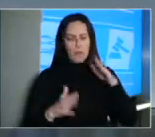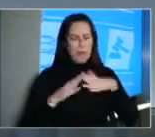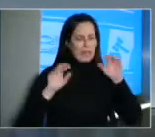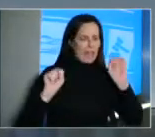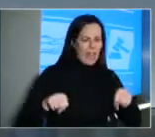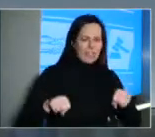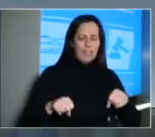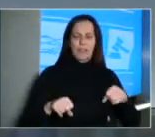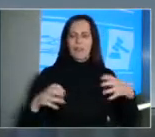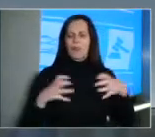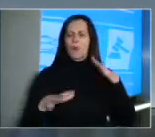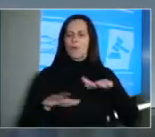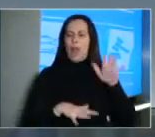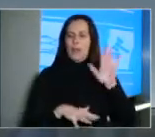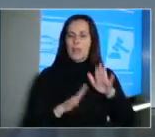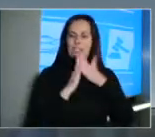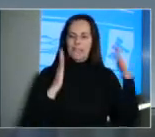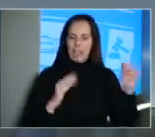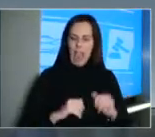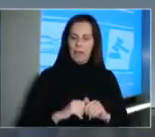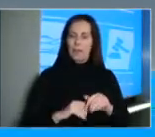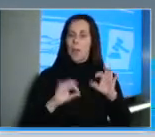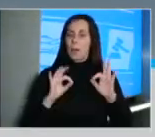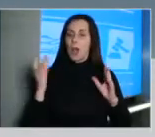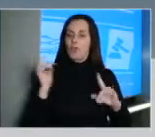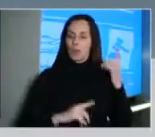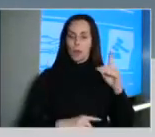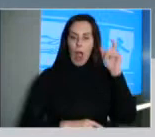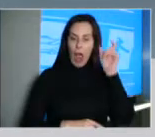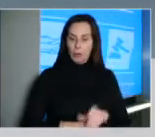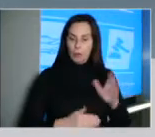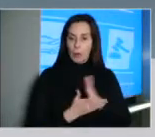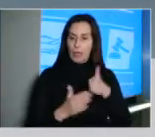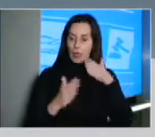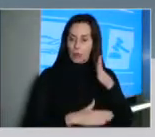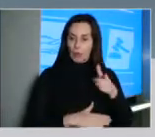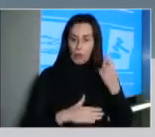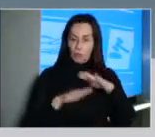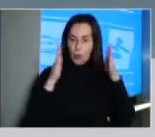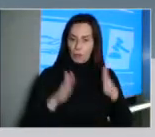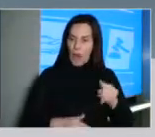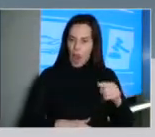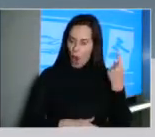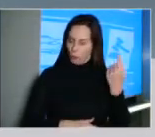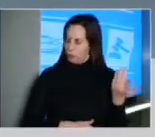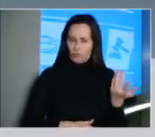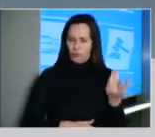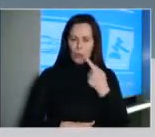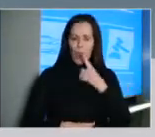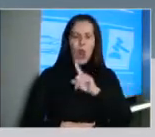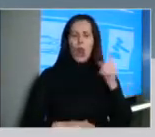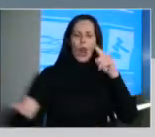ועד חברות ממשלתיות ואפילו הספרייה הלאומית. בפועל מה שקורה, אדם שמחליט לפנות לאחד מהגופים האלה, לרוב נתקל